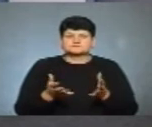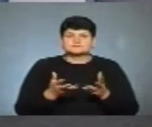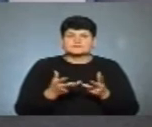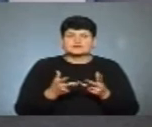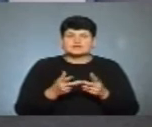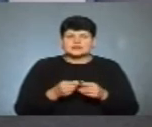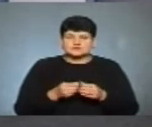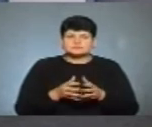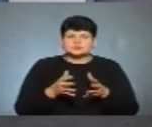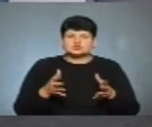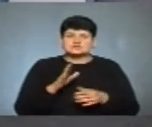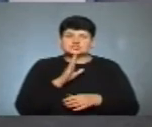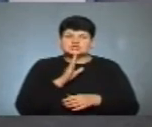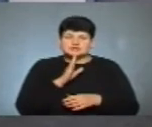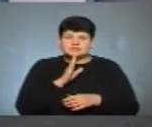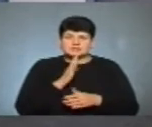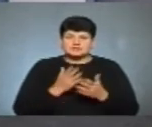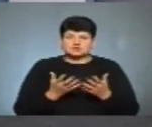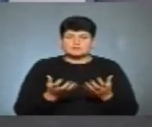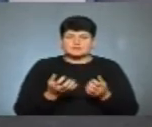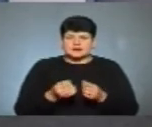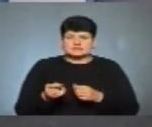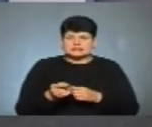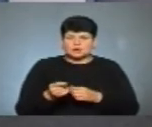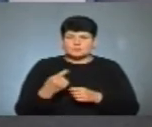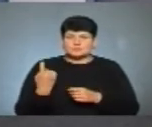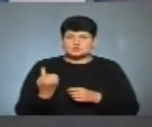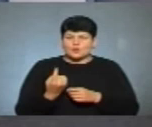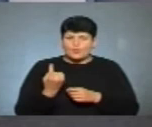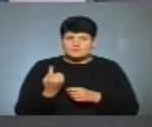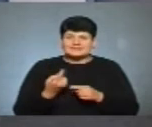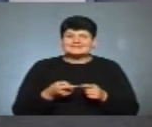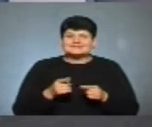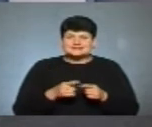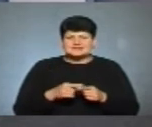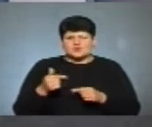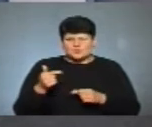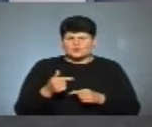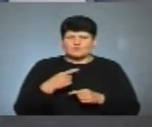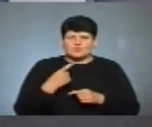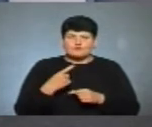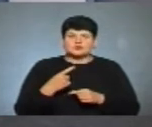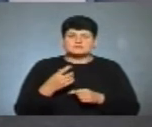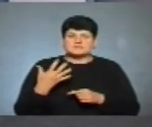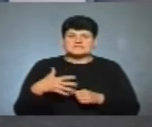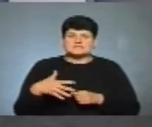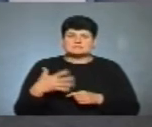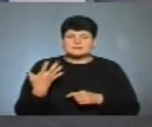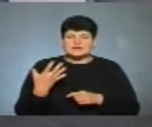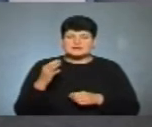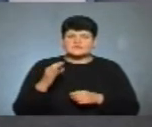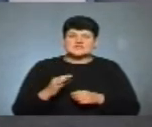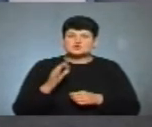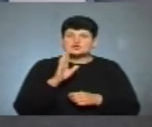кількісно переважають жінки. Тобто, якщо брати Тернопільську область, це, грубо кажучи, 55%